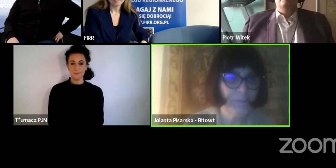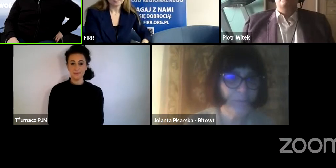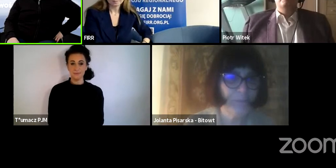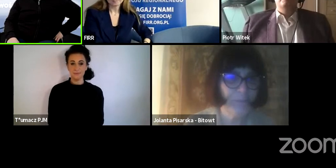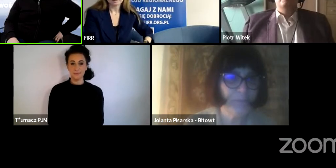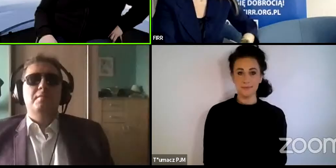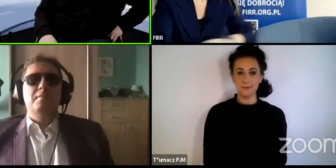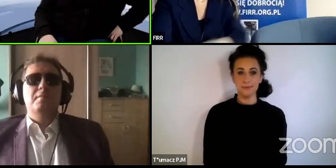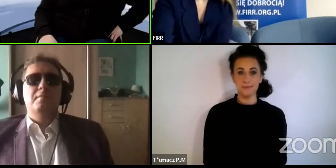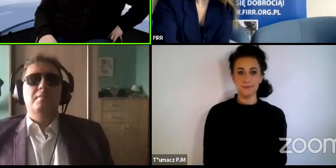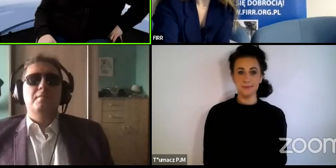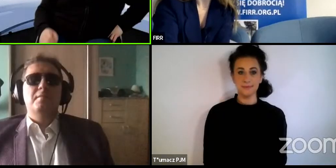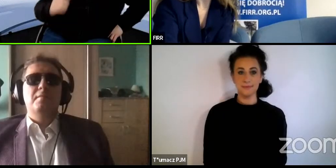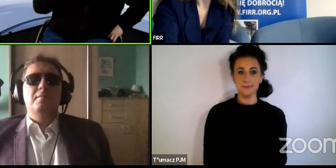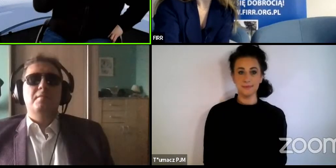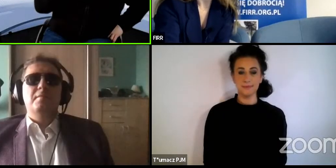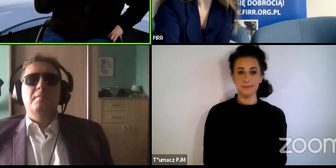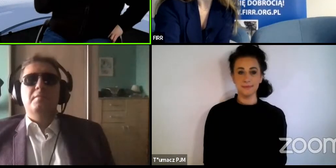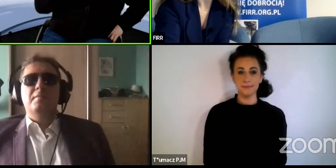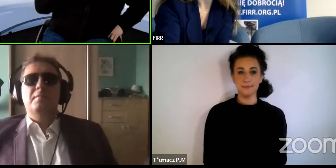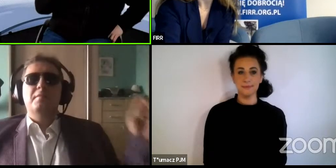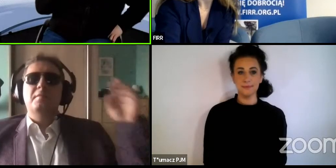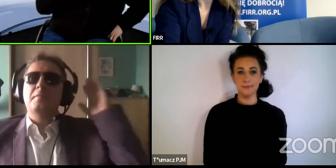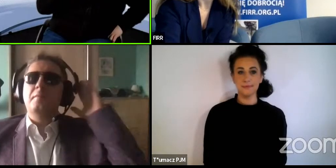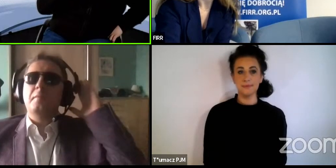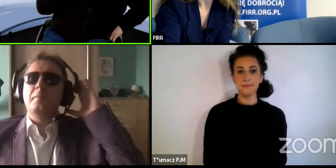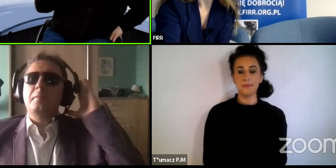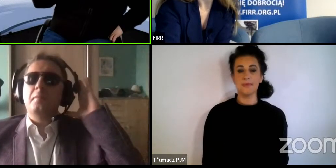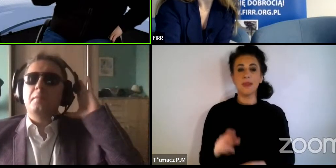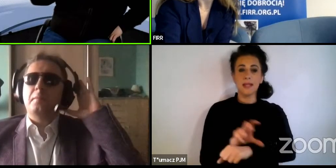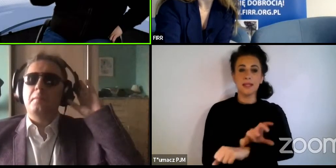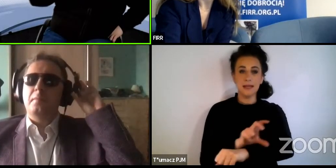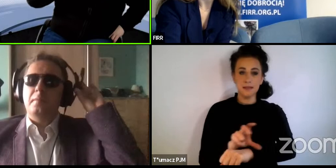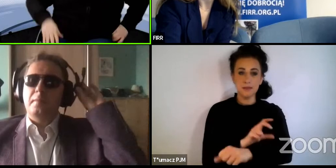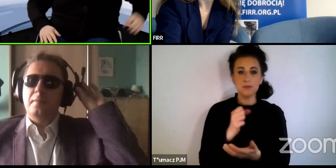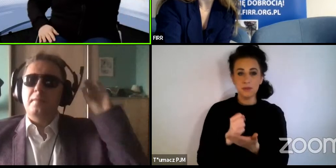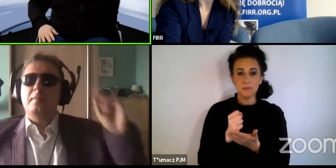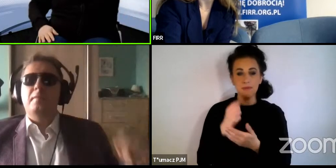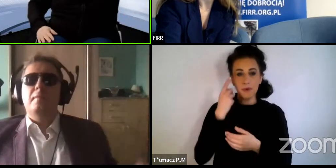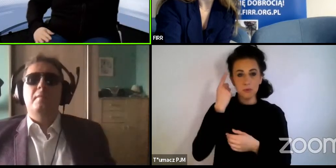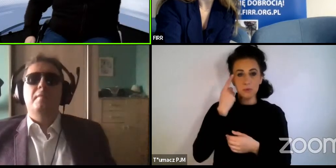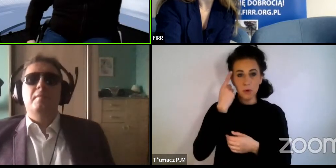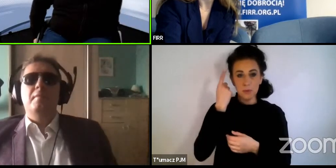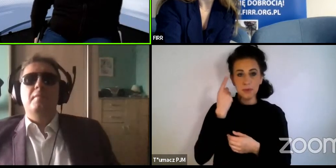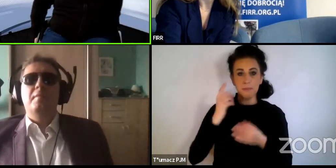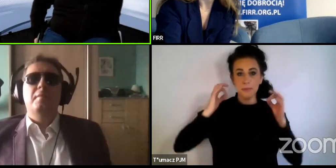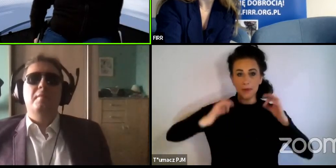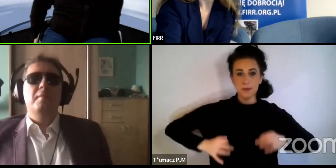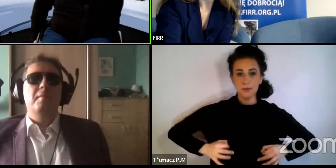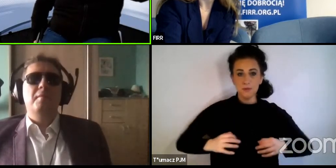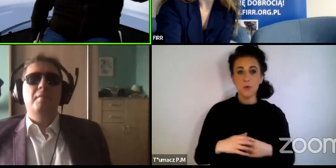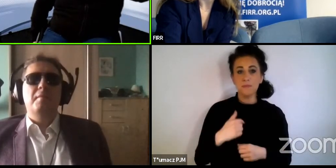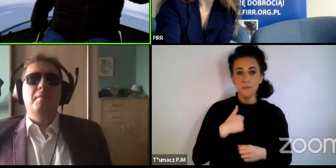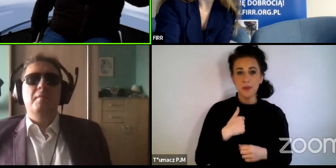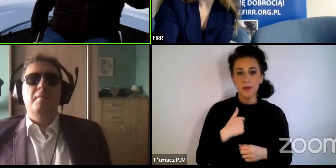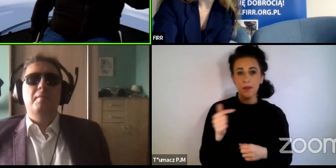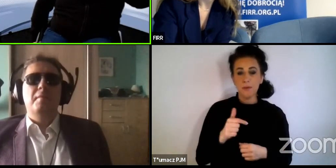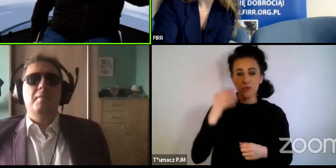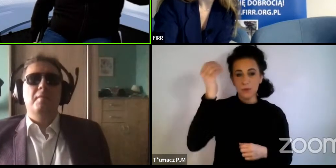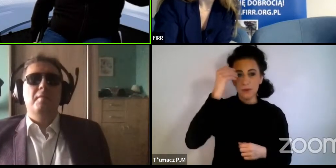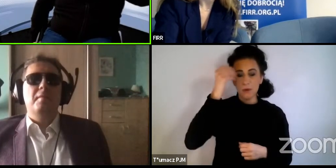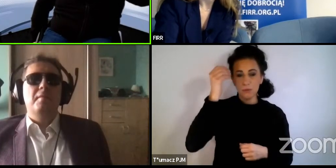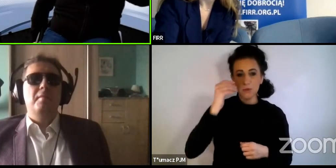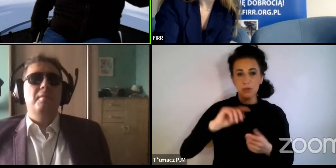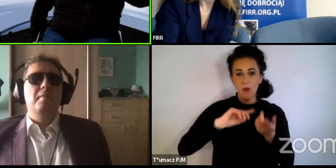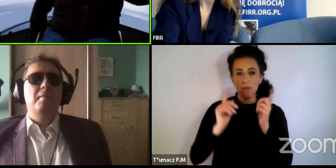No, to ja może tak tytułem technikaliów przypominam, że ja muszę sobie nauczyć się, że zawsze muszę pokazywać odwrotną